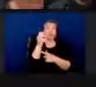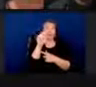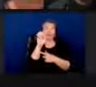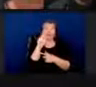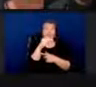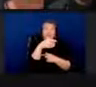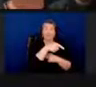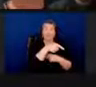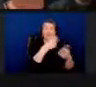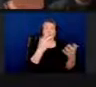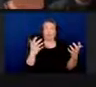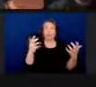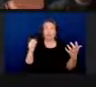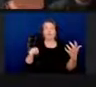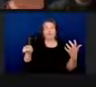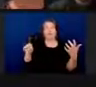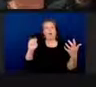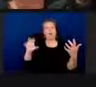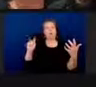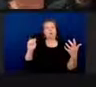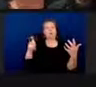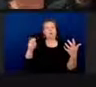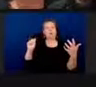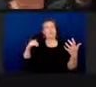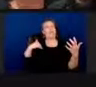لطبع وطباعة